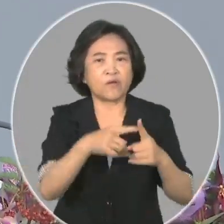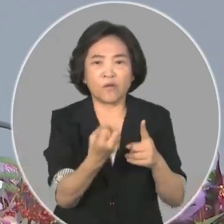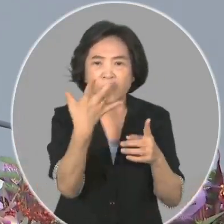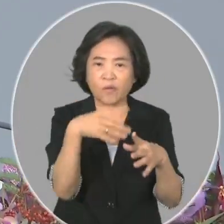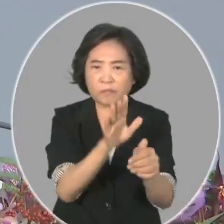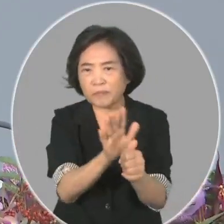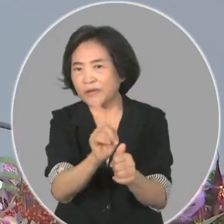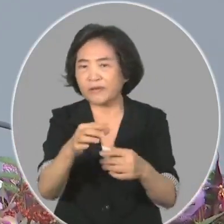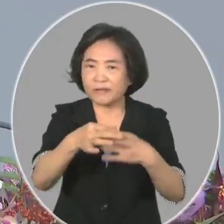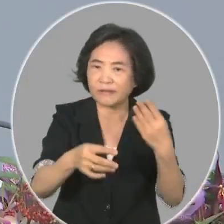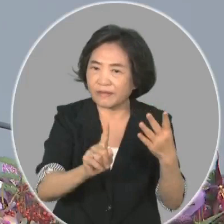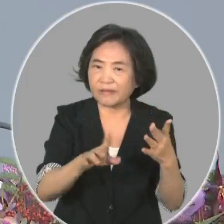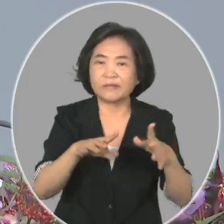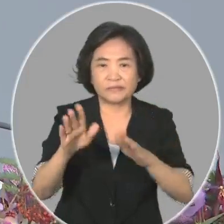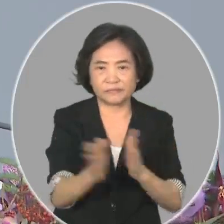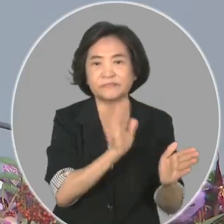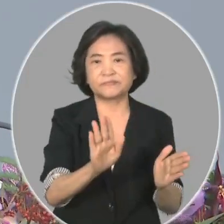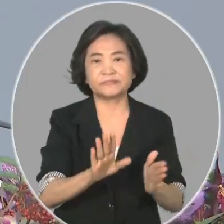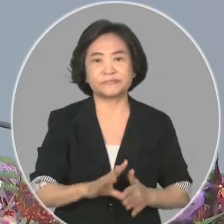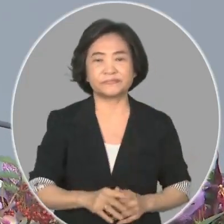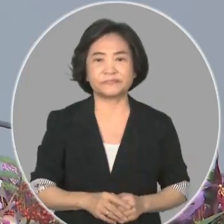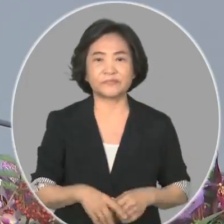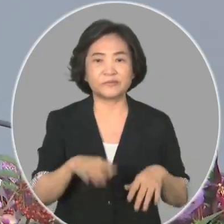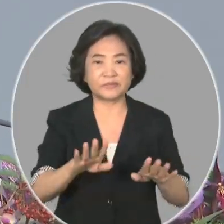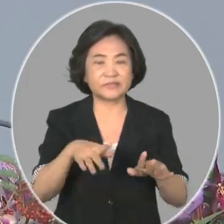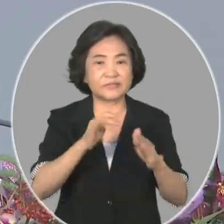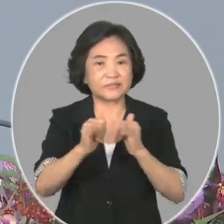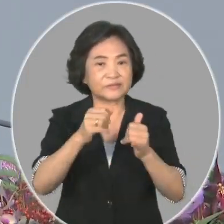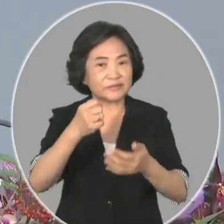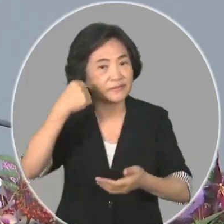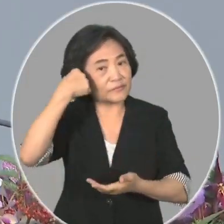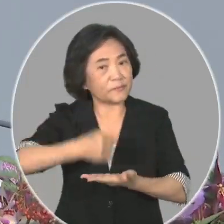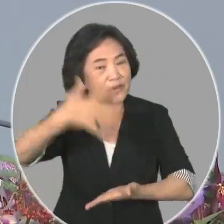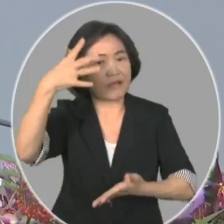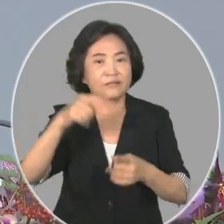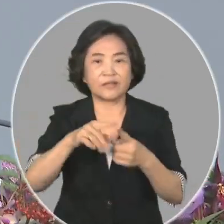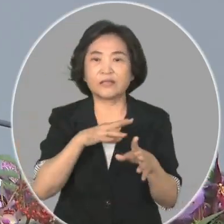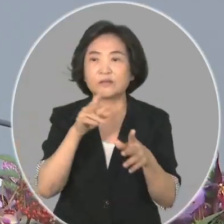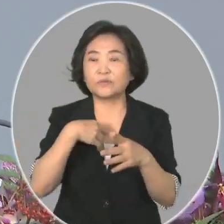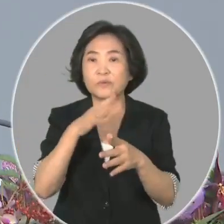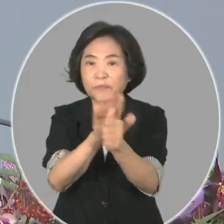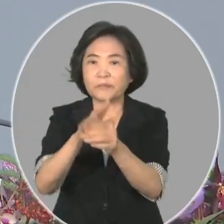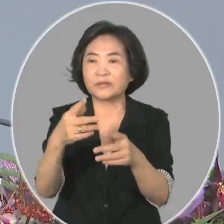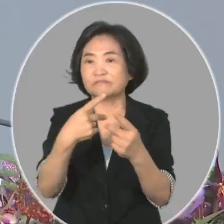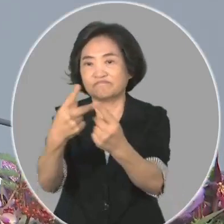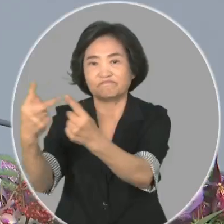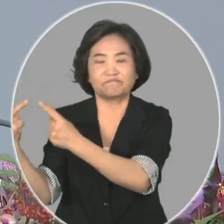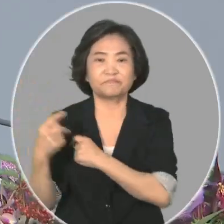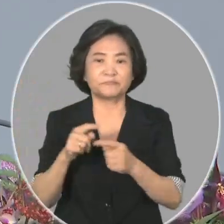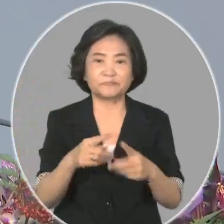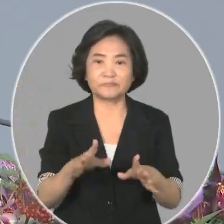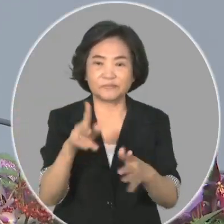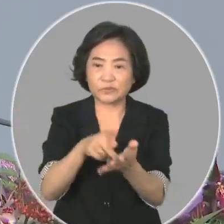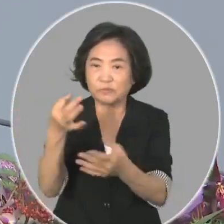案。我们积极新建社会住宅，以及推动包租代管，扩大租金补贴，提升